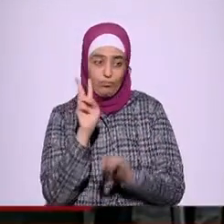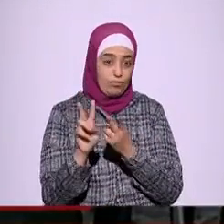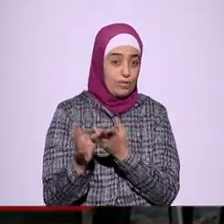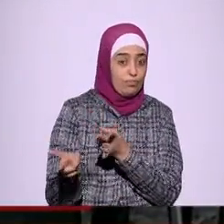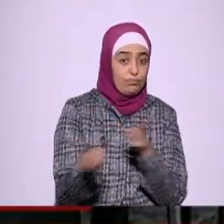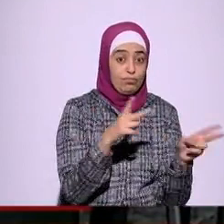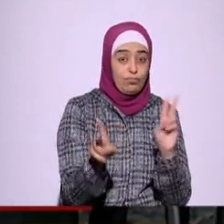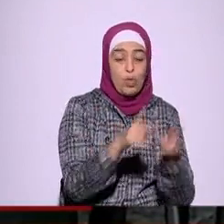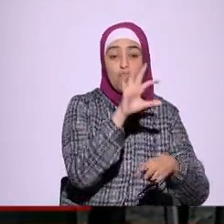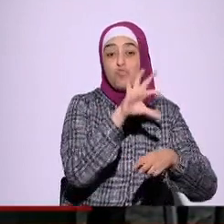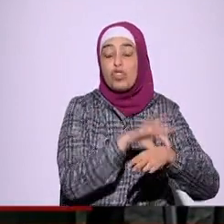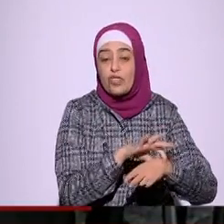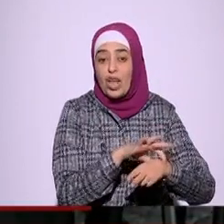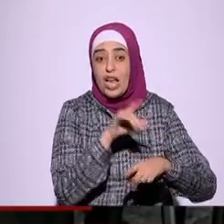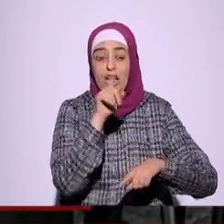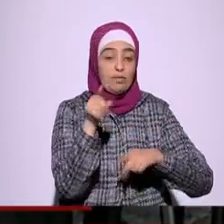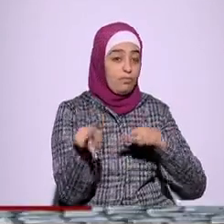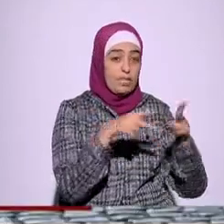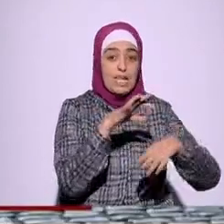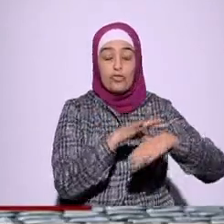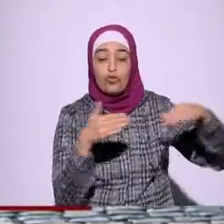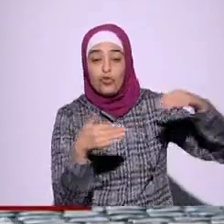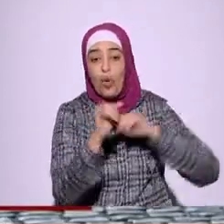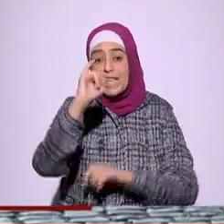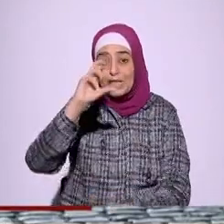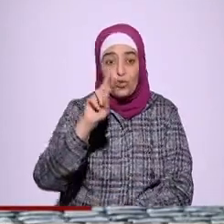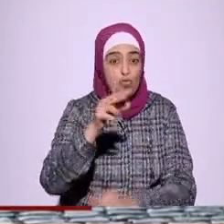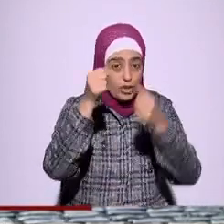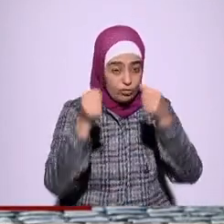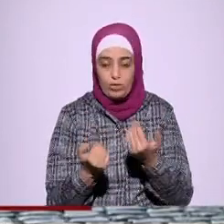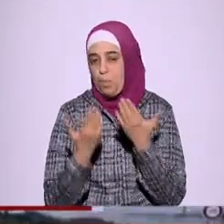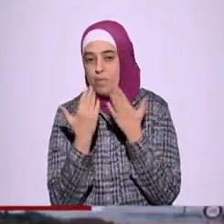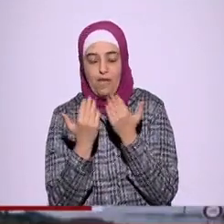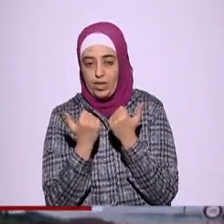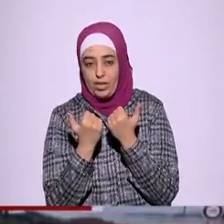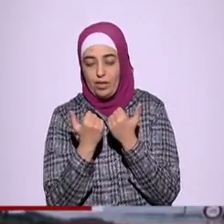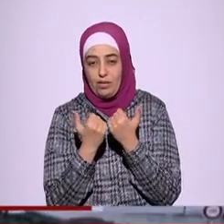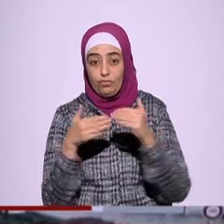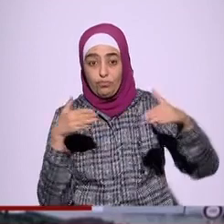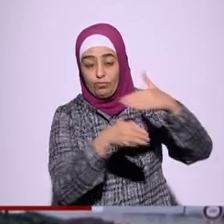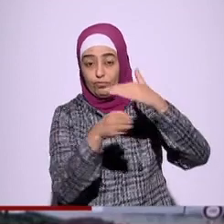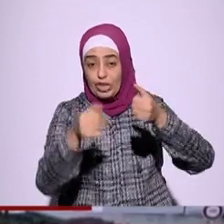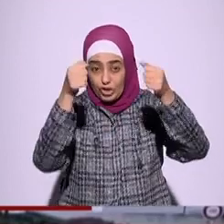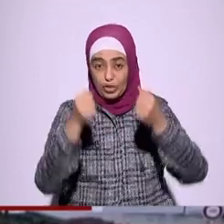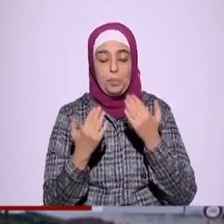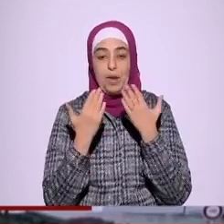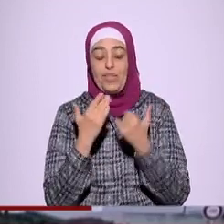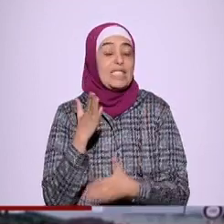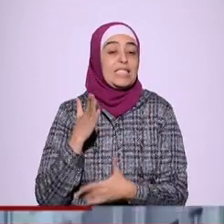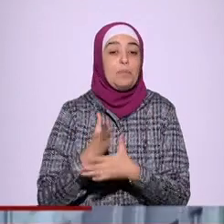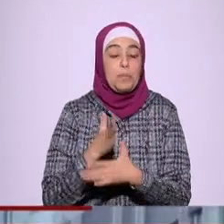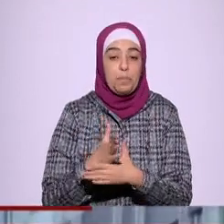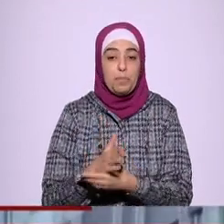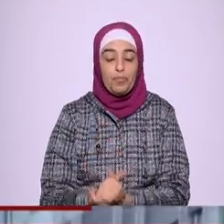يقابلها كنسب قبول في العناية المشددة أو في المستشفيات أو في أقسام أخرى. والسبب